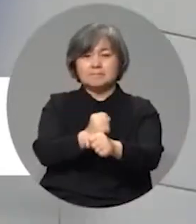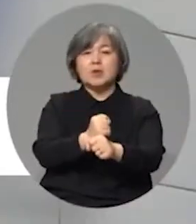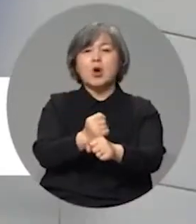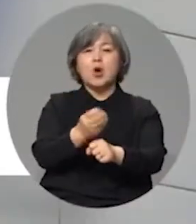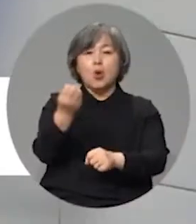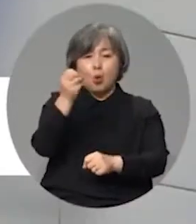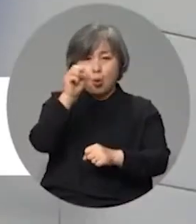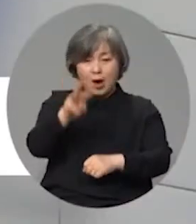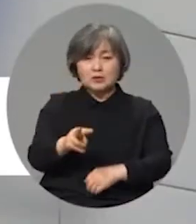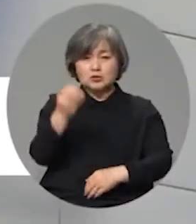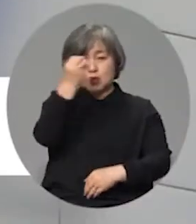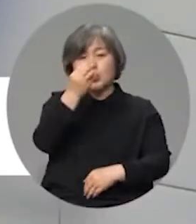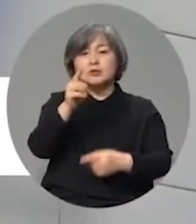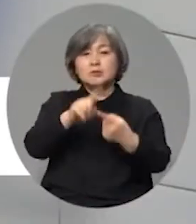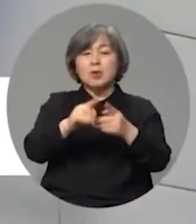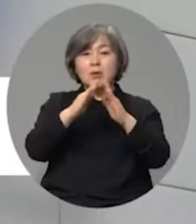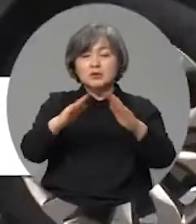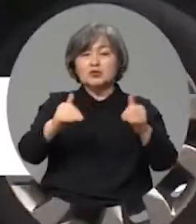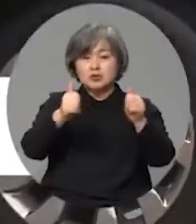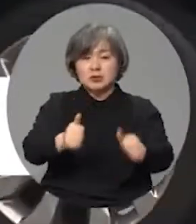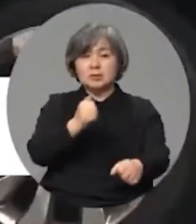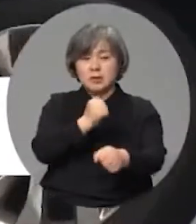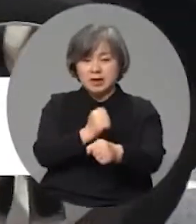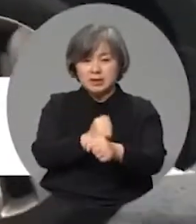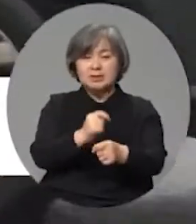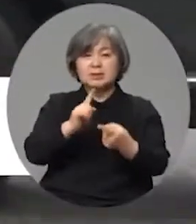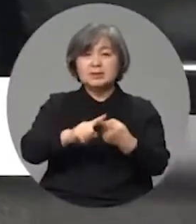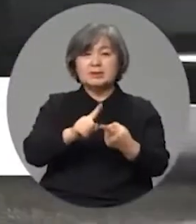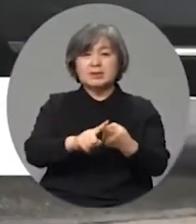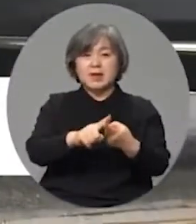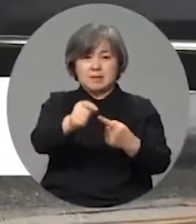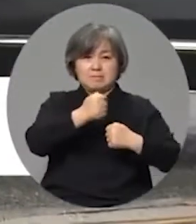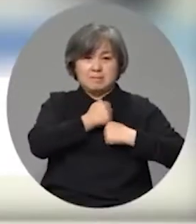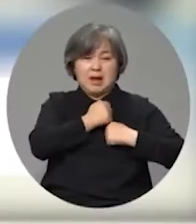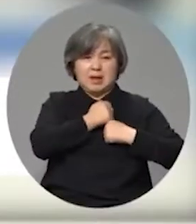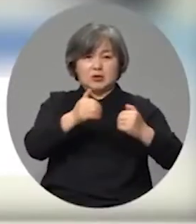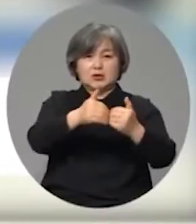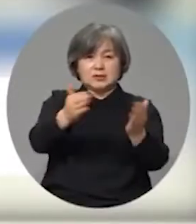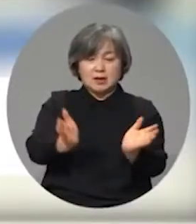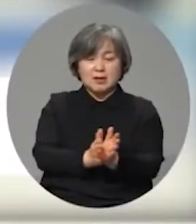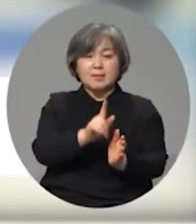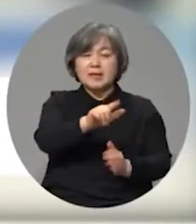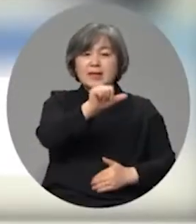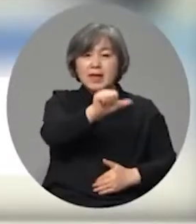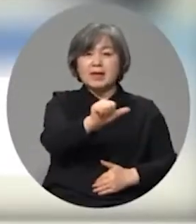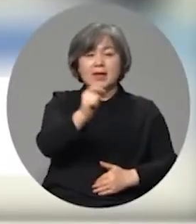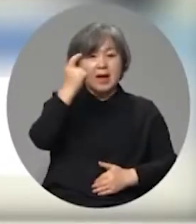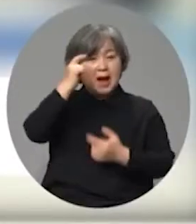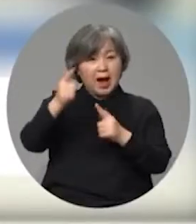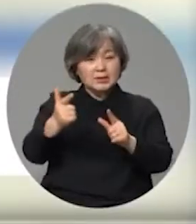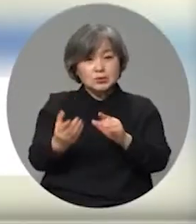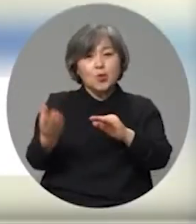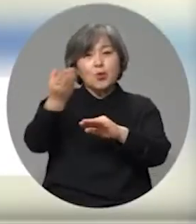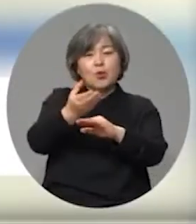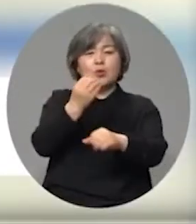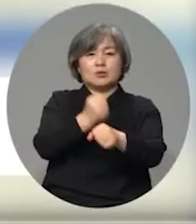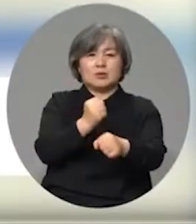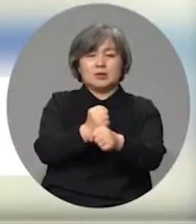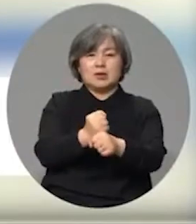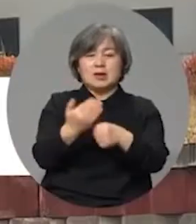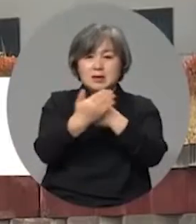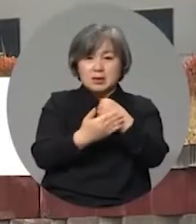재판부는 군사기밀 보호법 위반 등의 혐의로 기소된 방위산업체 대표 a 씨의 항소심에서 징역 2년에 집행유예